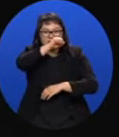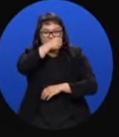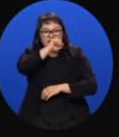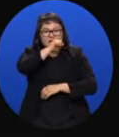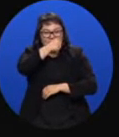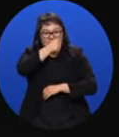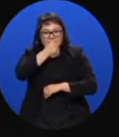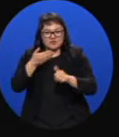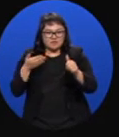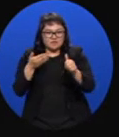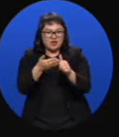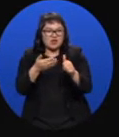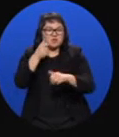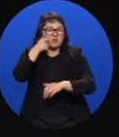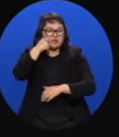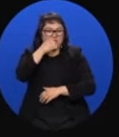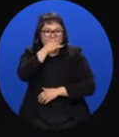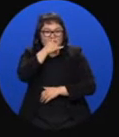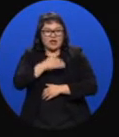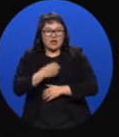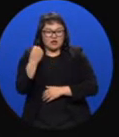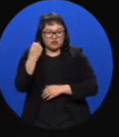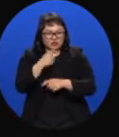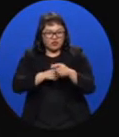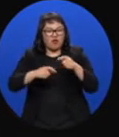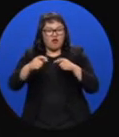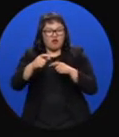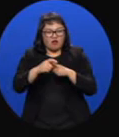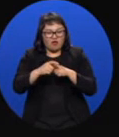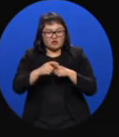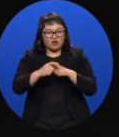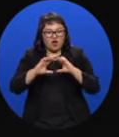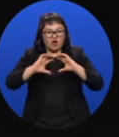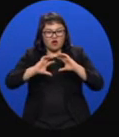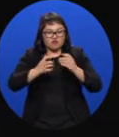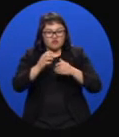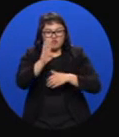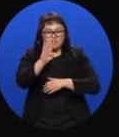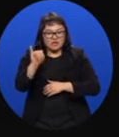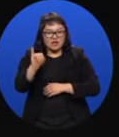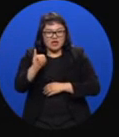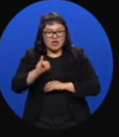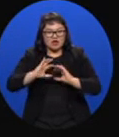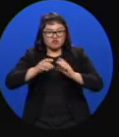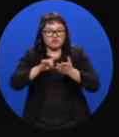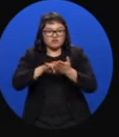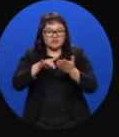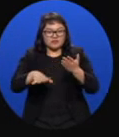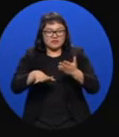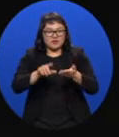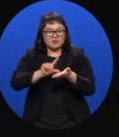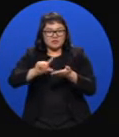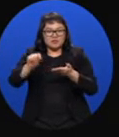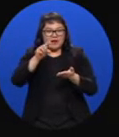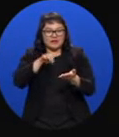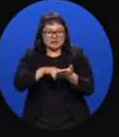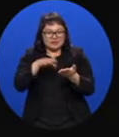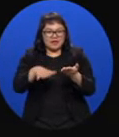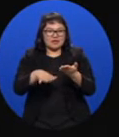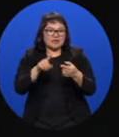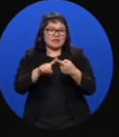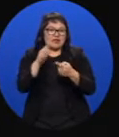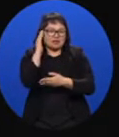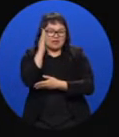있지 못하는 그런 문제들이 있습니다. 또한 더불어서 국비와 국세와 지방세의 문제를 얘기하지 않을 수